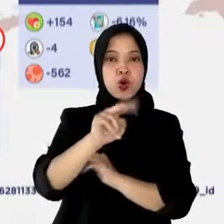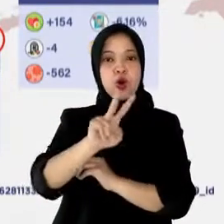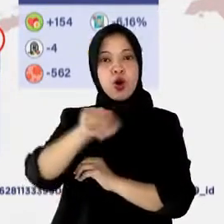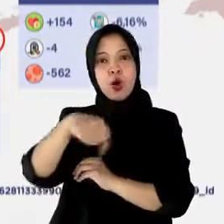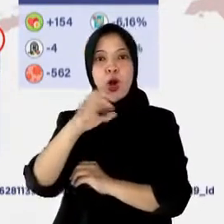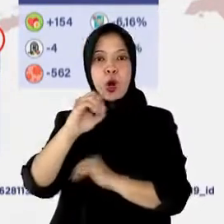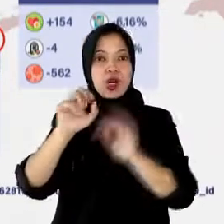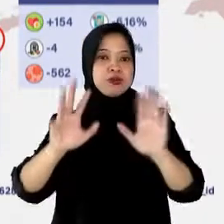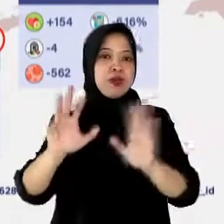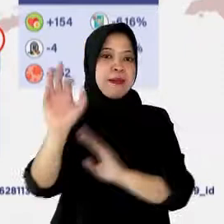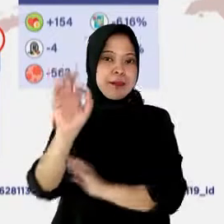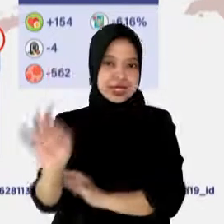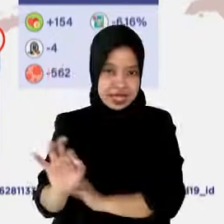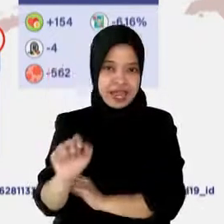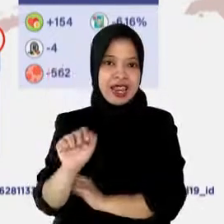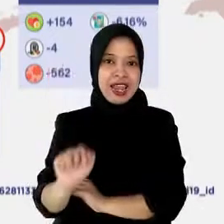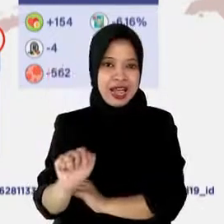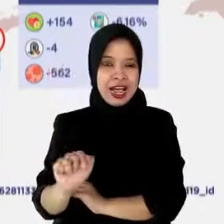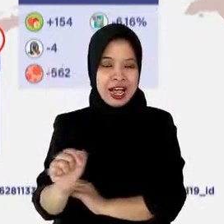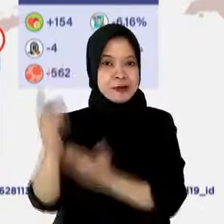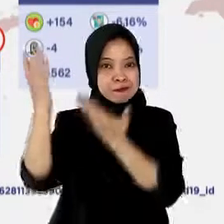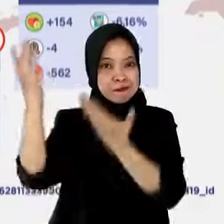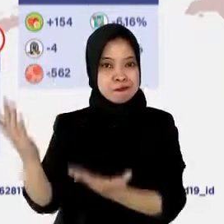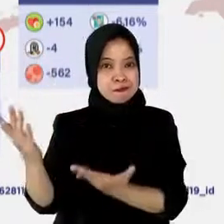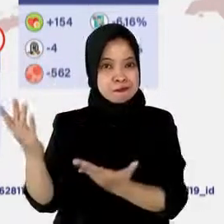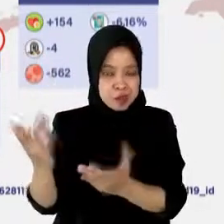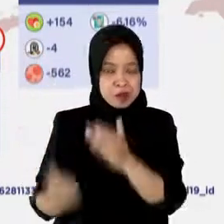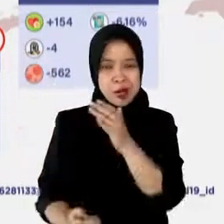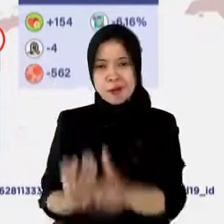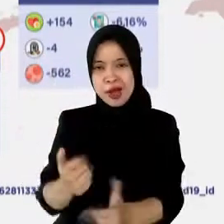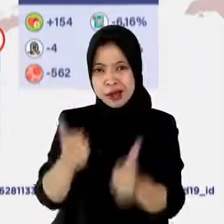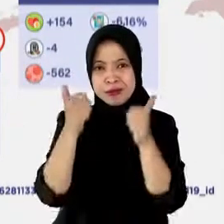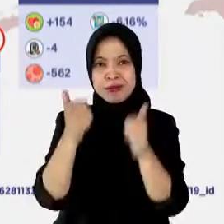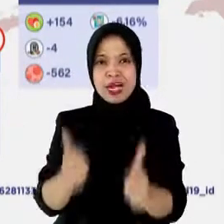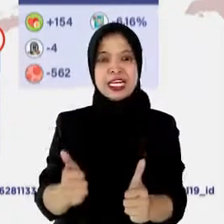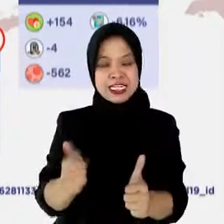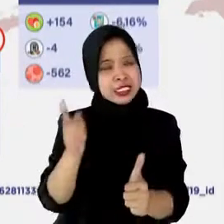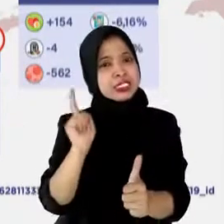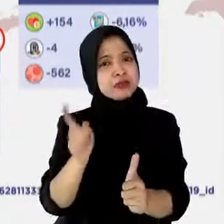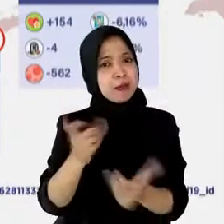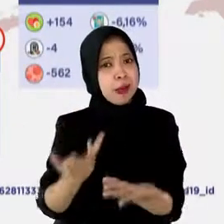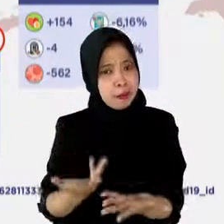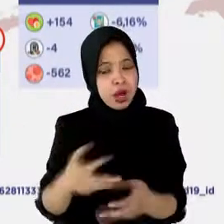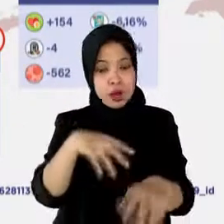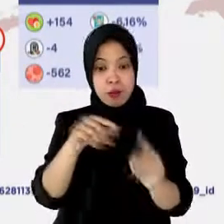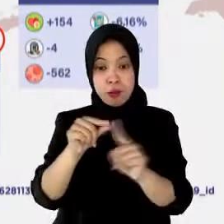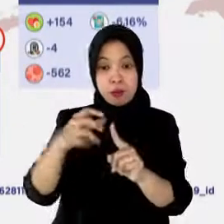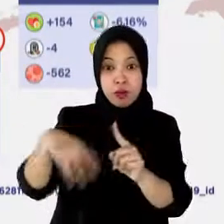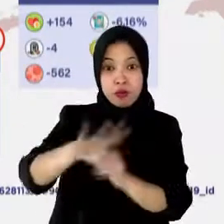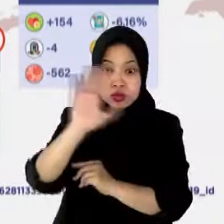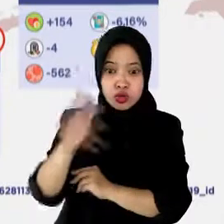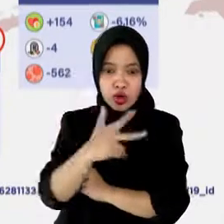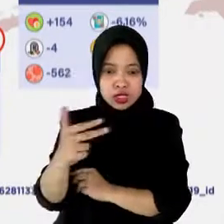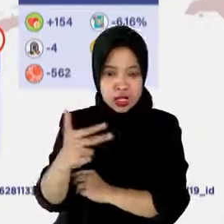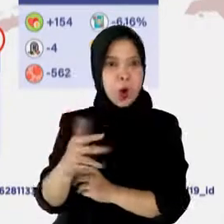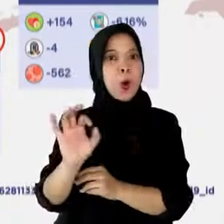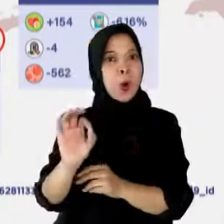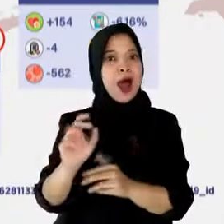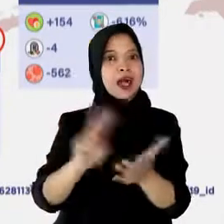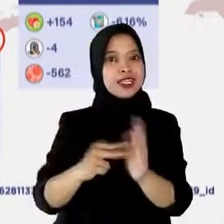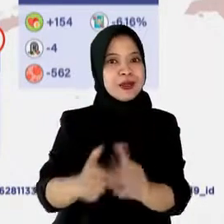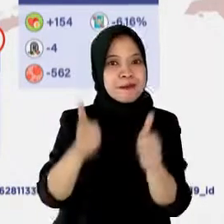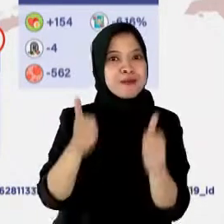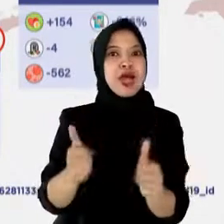sembilan persen ini adalah perkembangan yang sangat baik karena artinya sebagian besar provinsi di Indonesia sudah mengalami